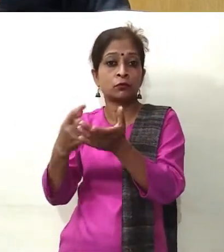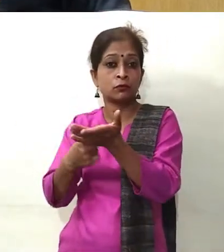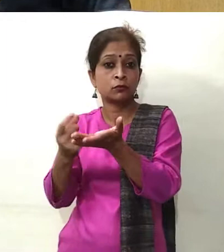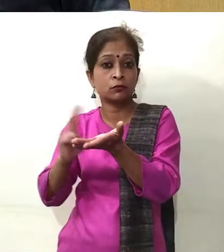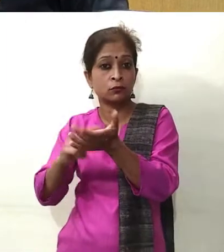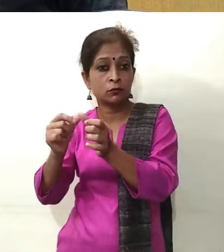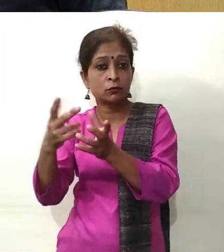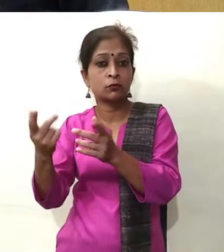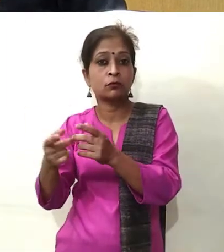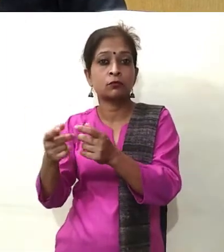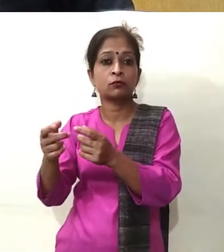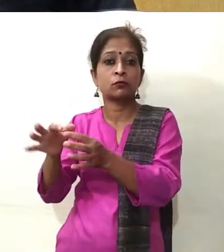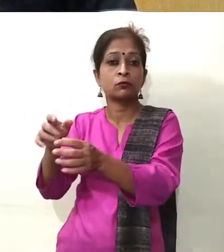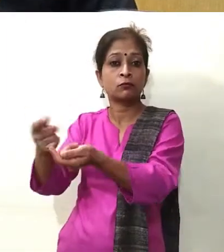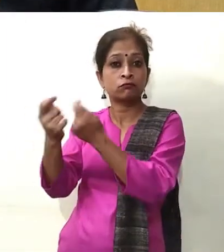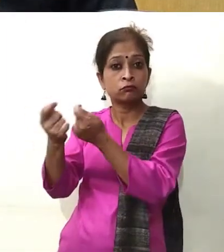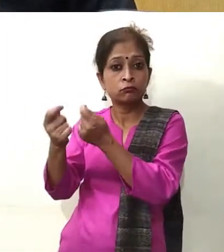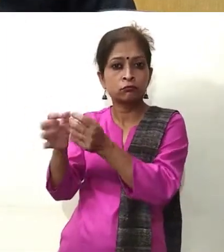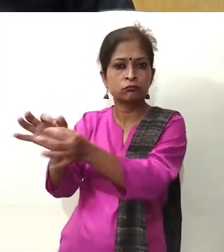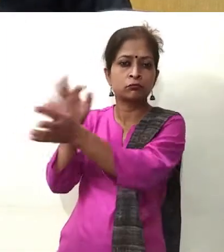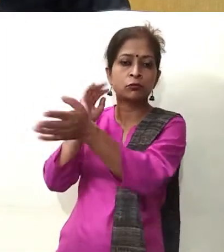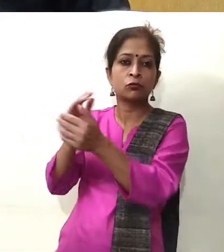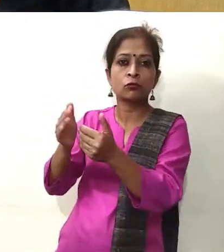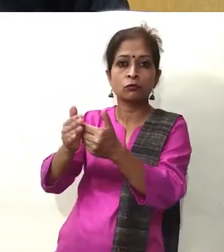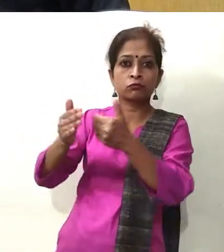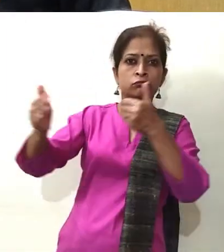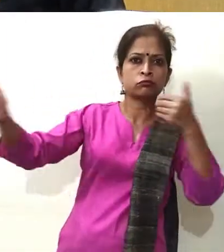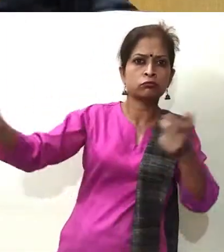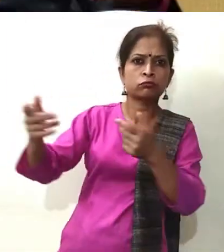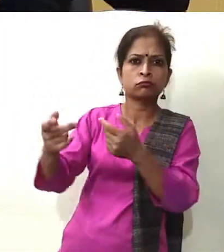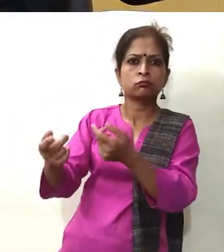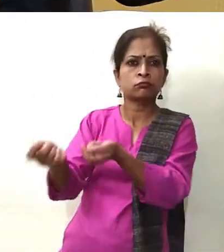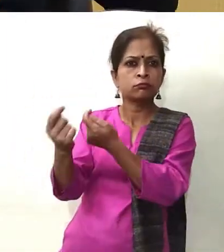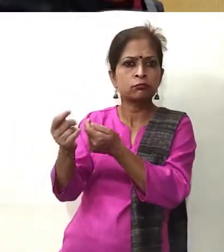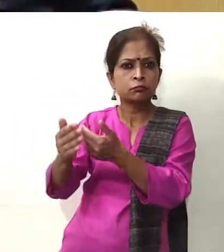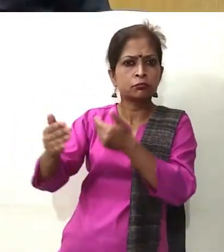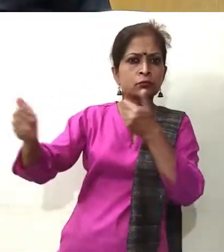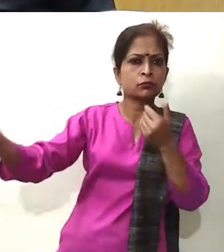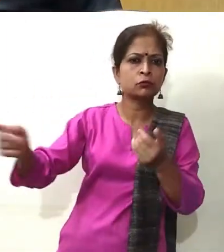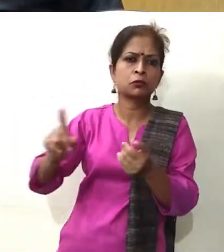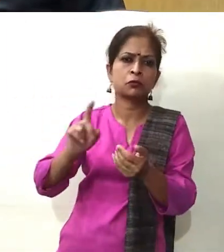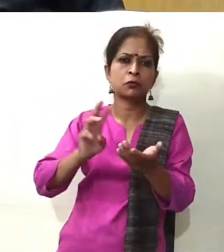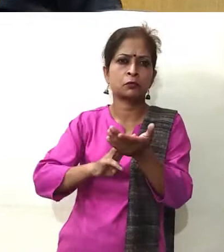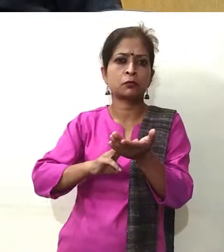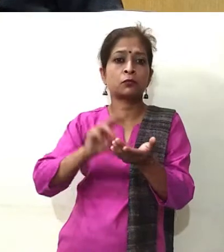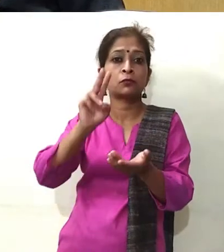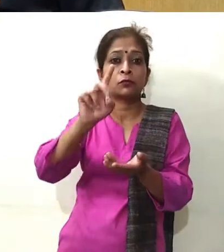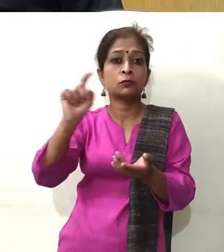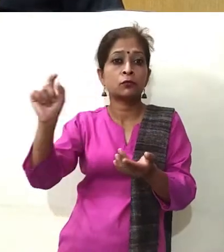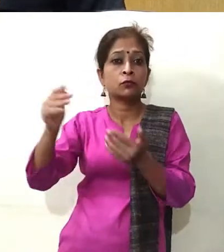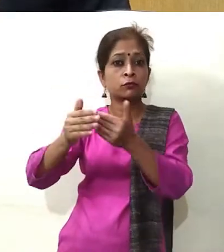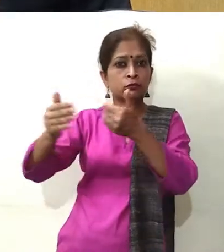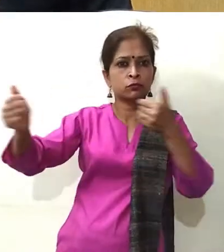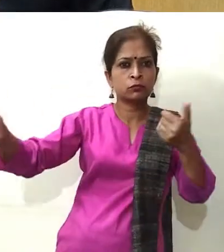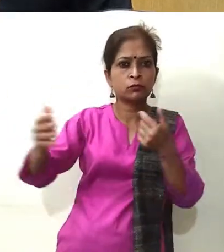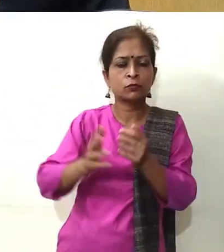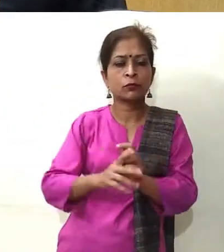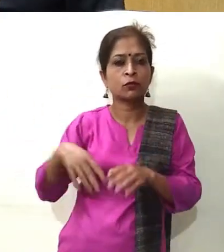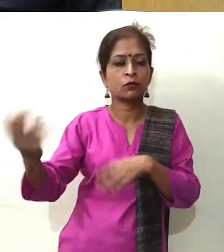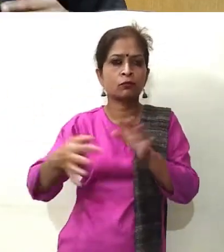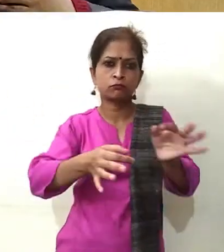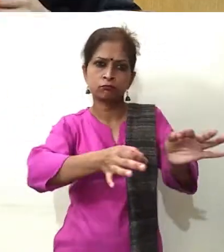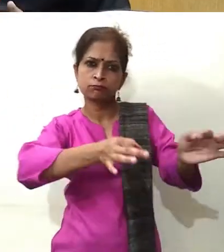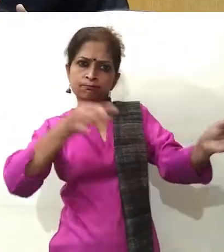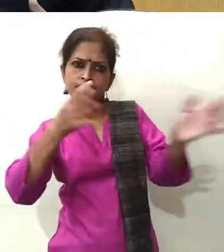कुछ 100 मीटर कर्ण का रथ पीछे चला जाता है। कर्ण फिर आगे आता, मंत्रित करता, एक बाण मारता, जो कि अर्जुन के रथ